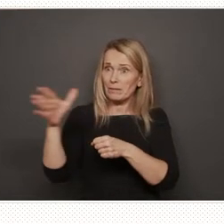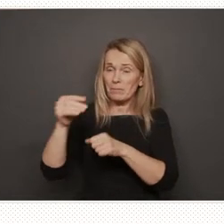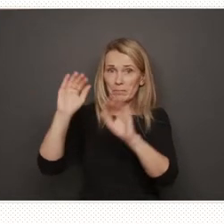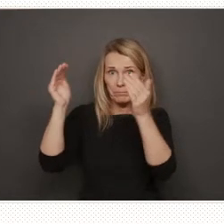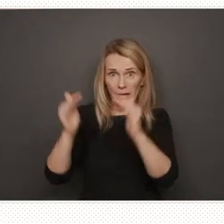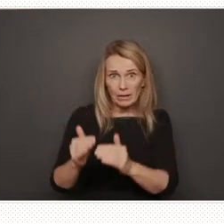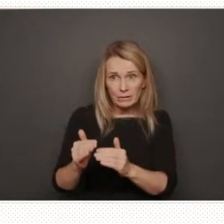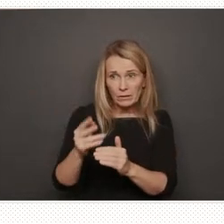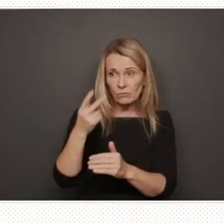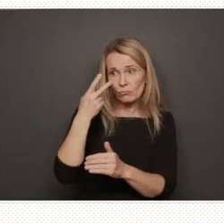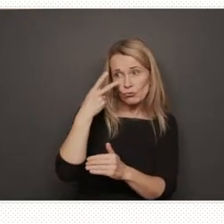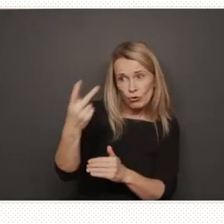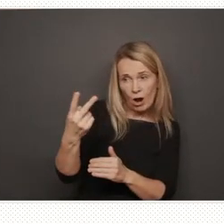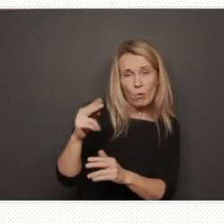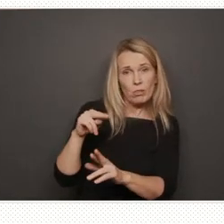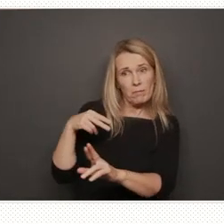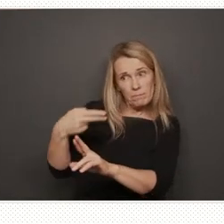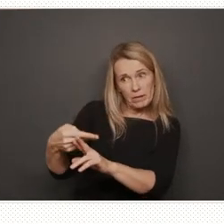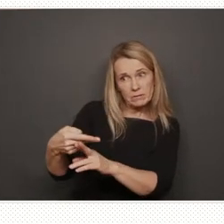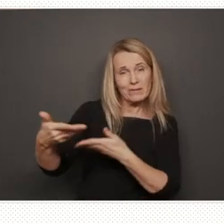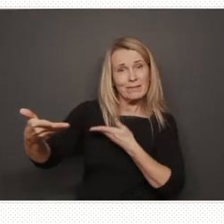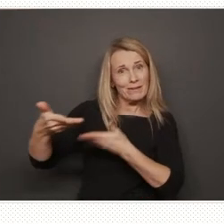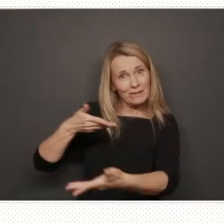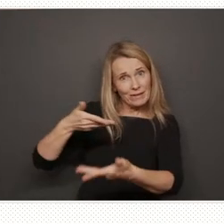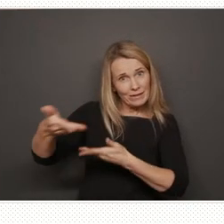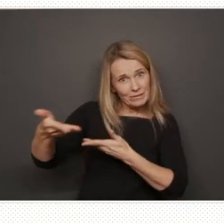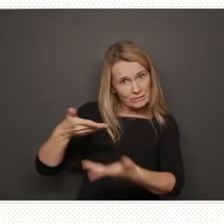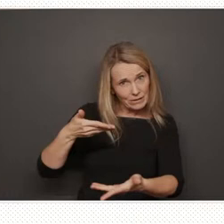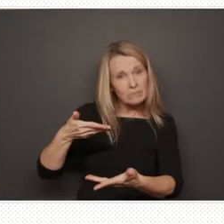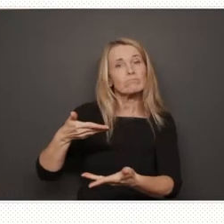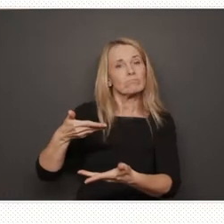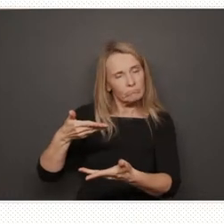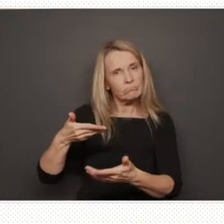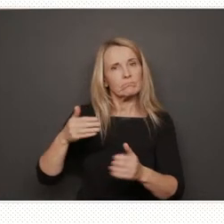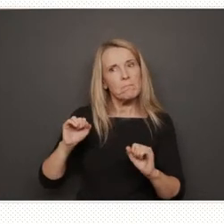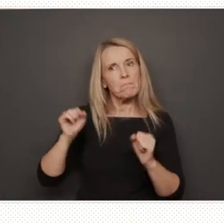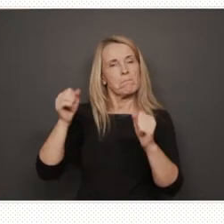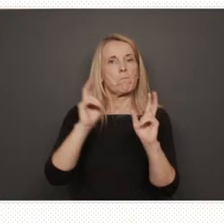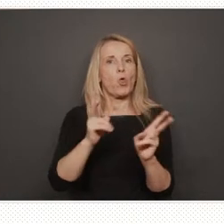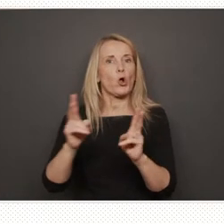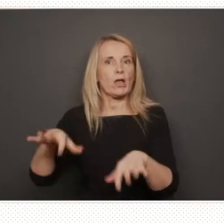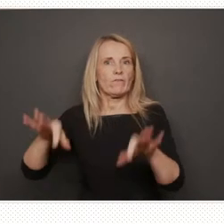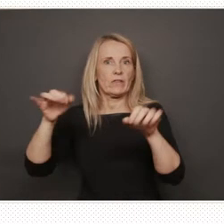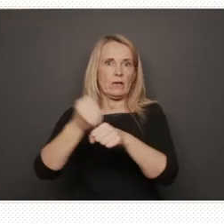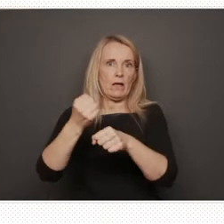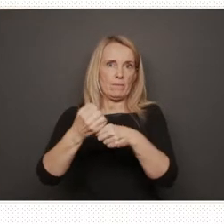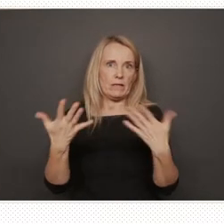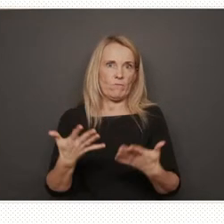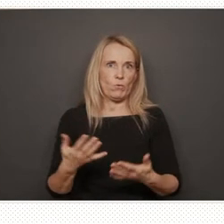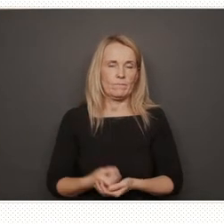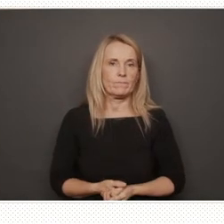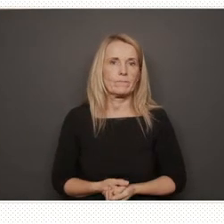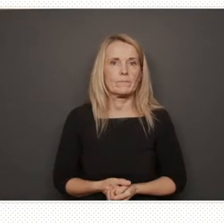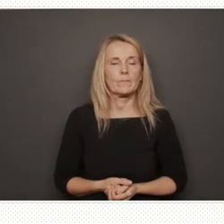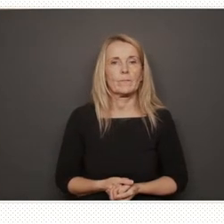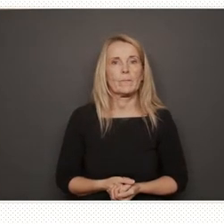Beeinträchtigungen einzugehen und eine gegenseitige, erfüllende Einsatzmöglichkeit zu finden.